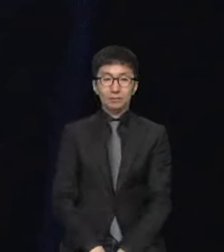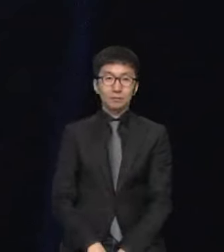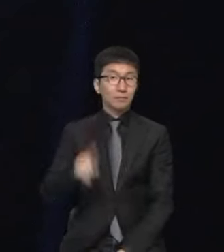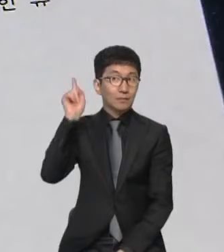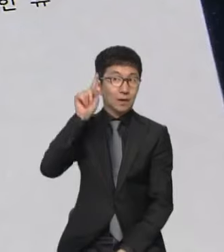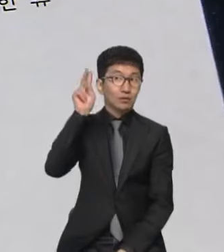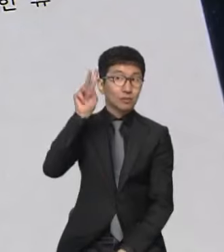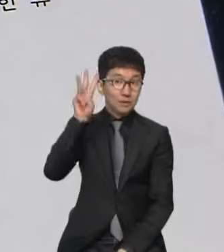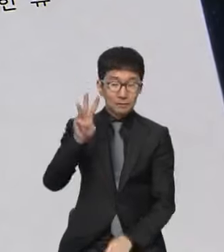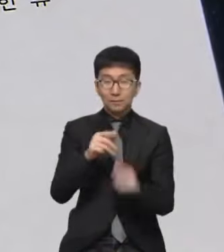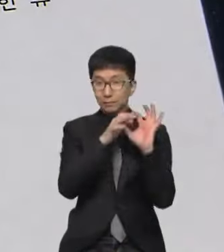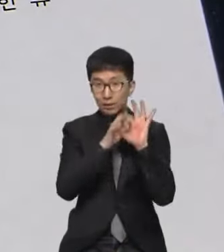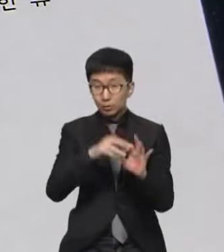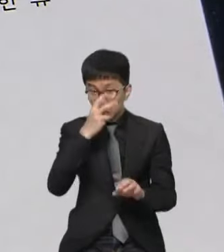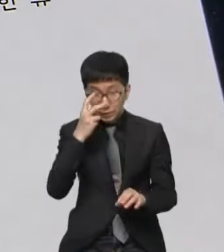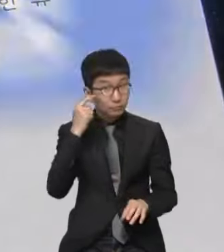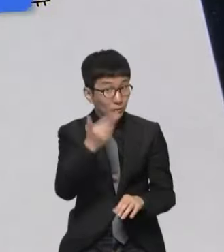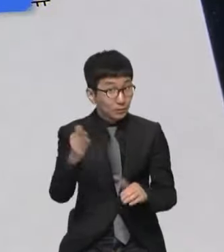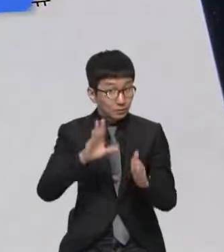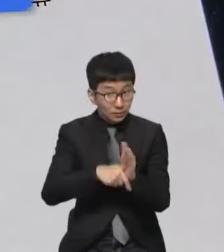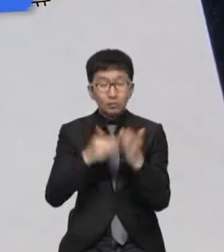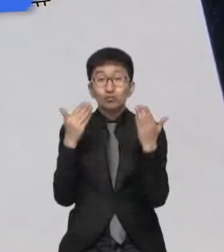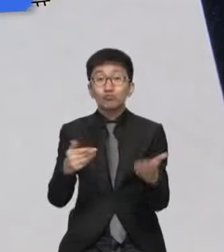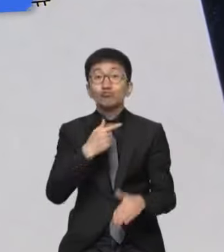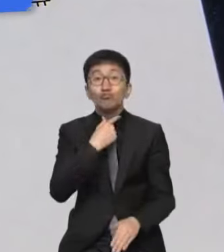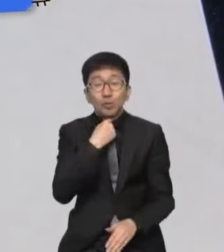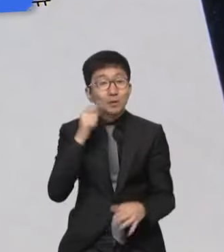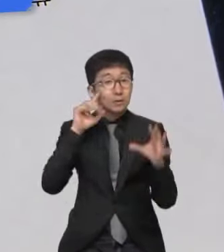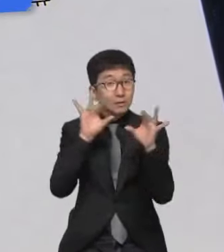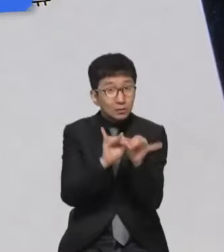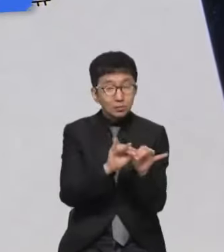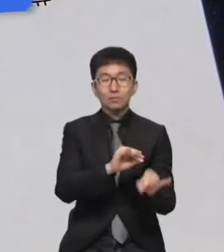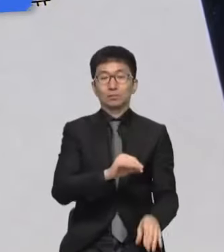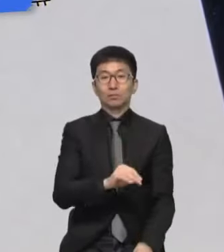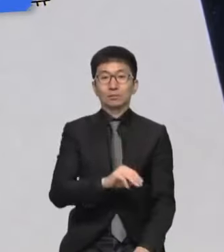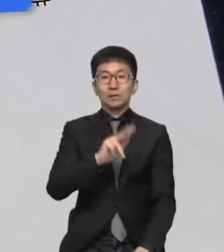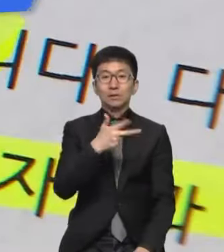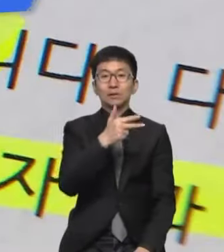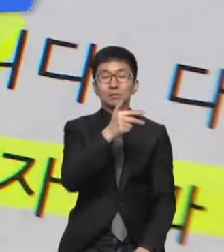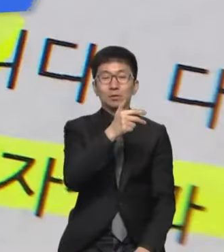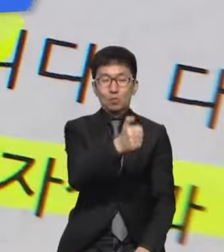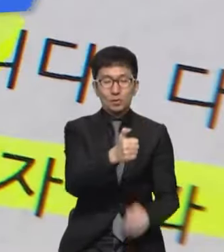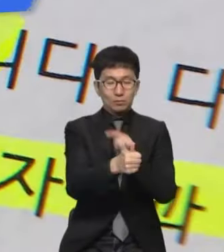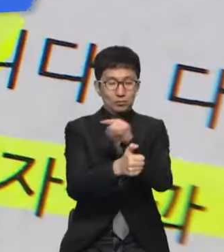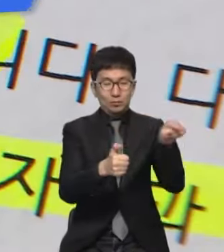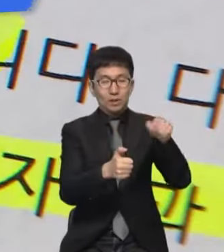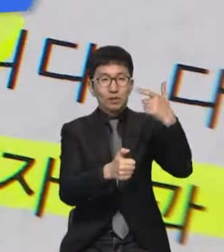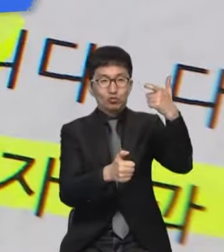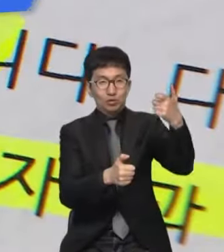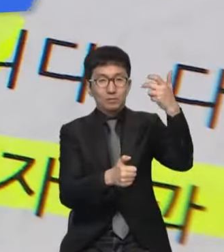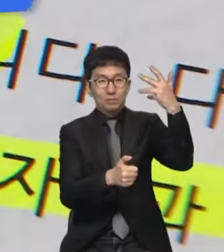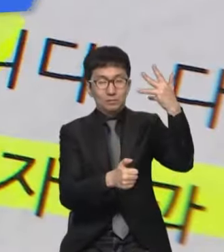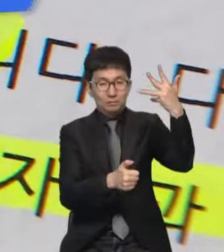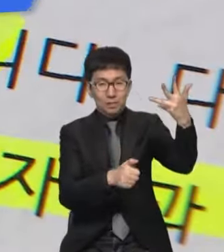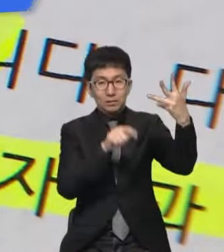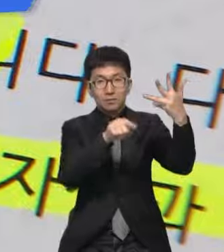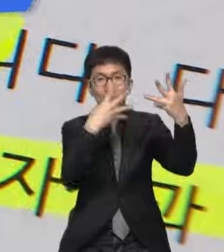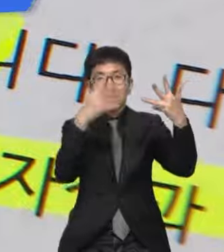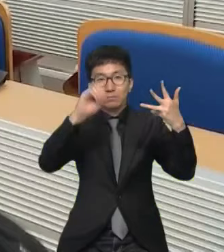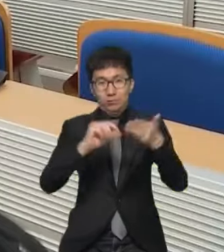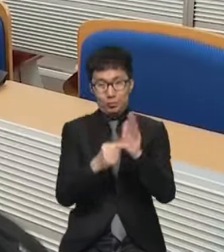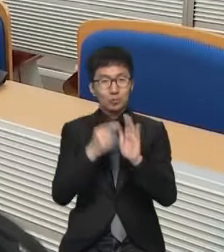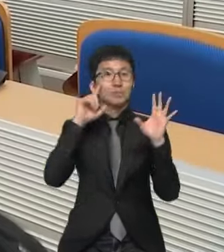설문조사 결과 전체 휴진에 참여하겠다는 응답이 응답 교수 750명의 68.4%에 달했습니다.